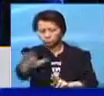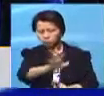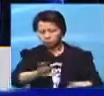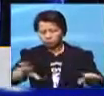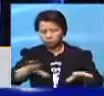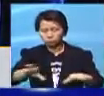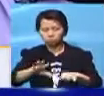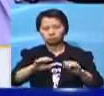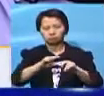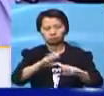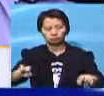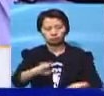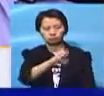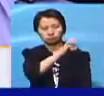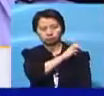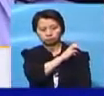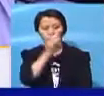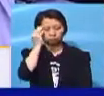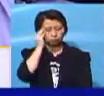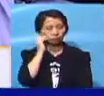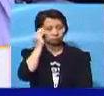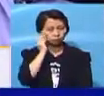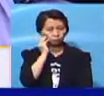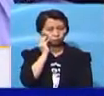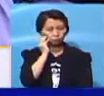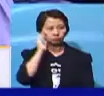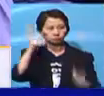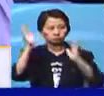barisan jurulatih berpengalaman negara.